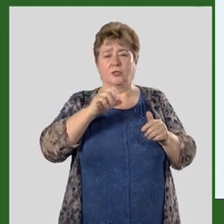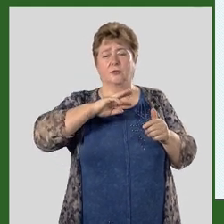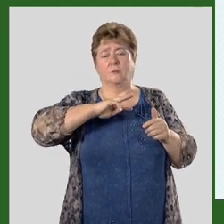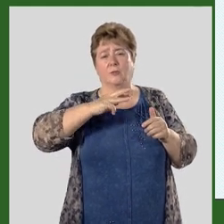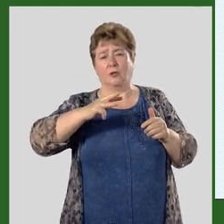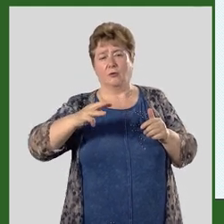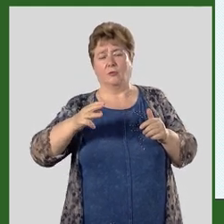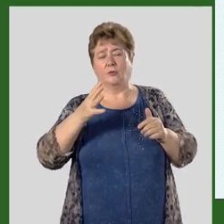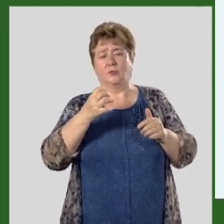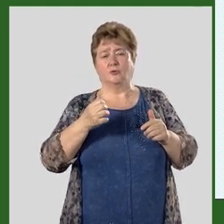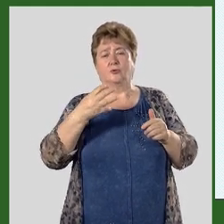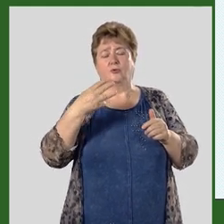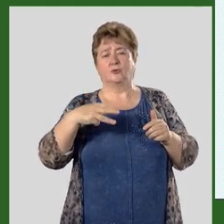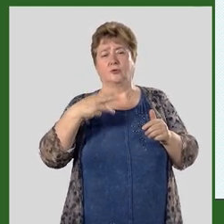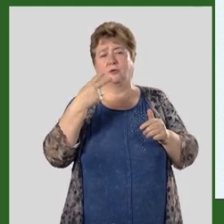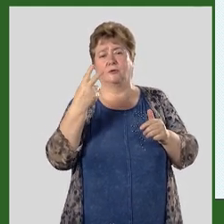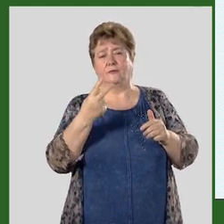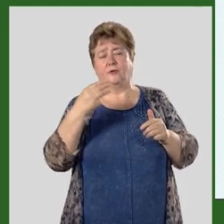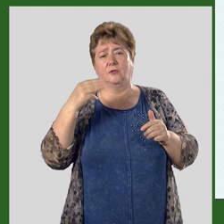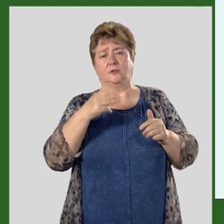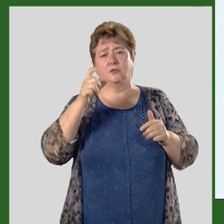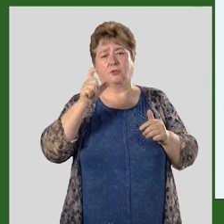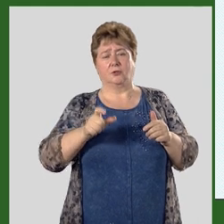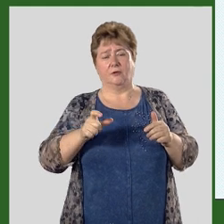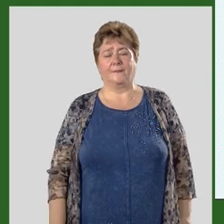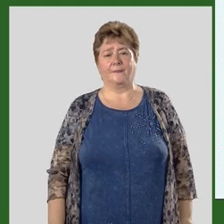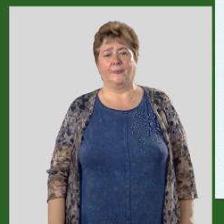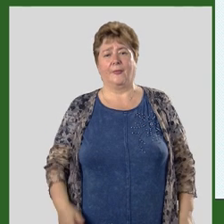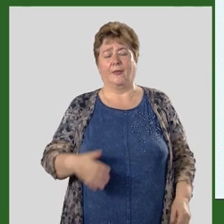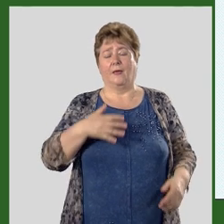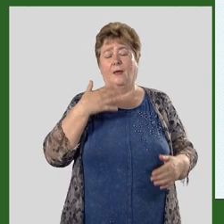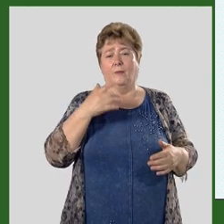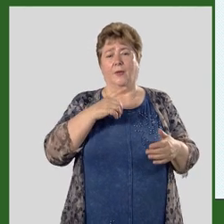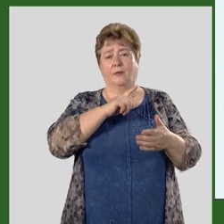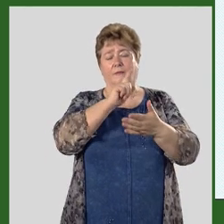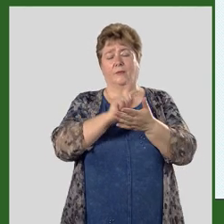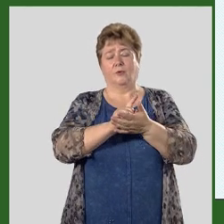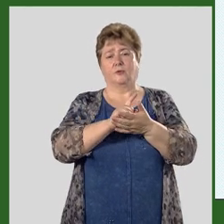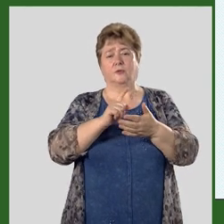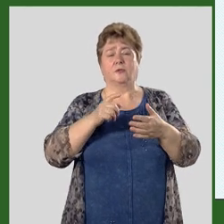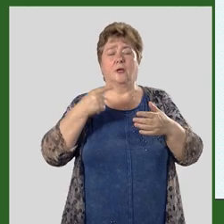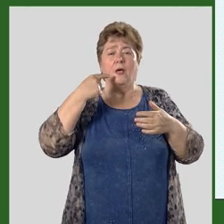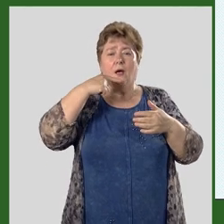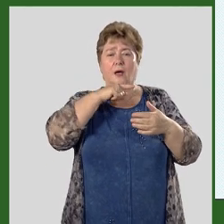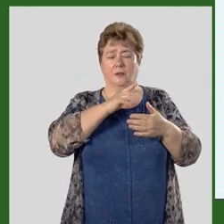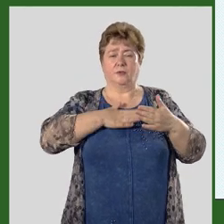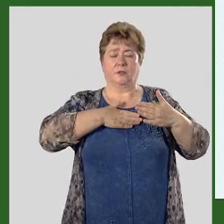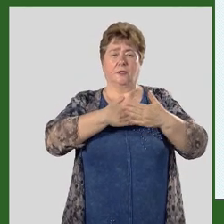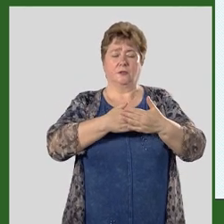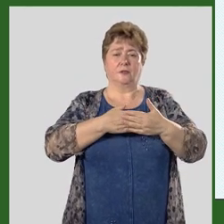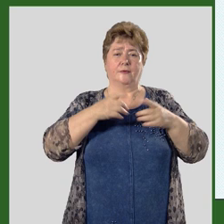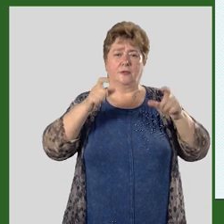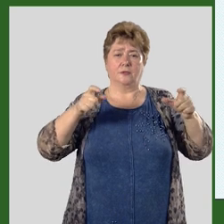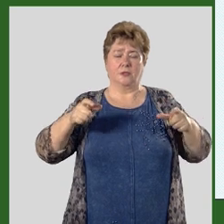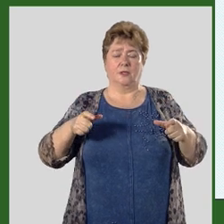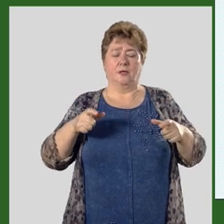6 миллионов 542 тысячи человек. Пятый вопрос. Экономически активное